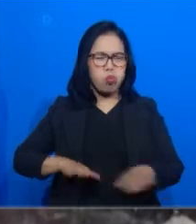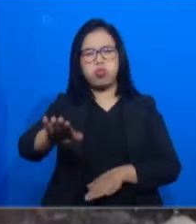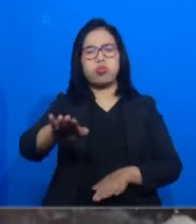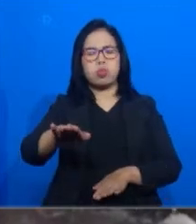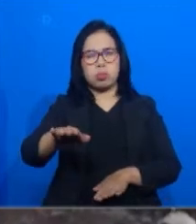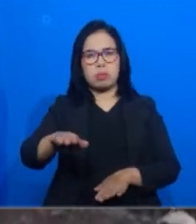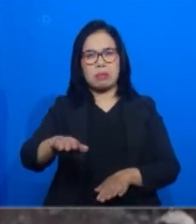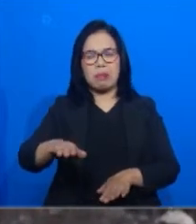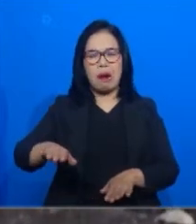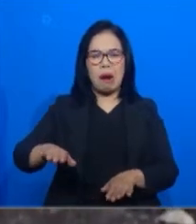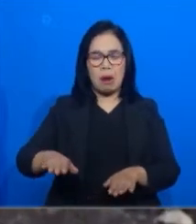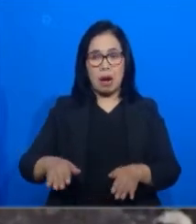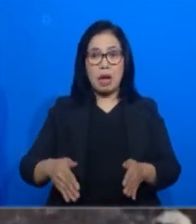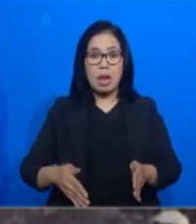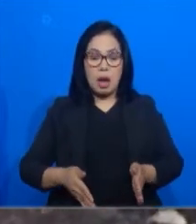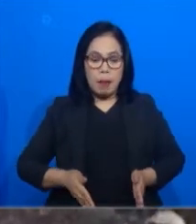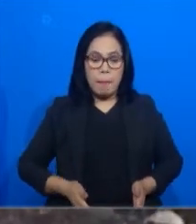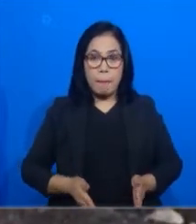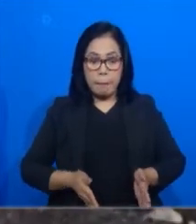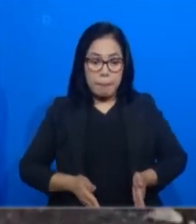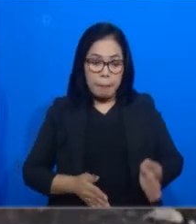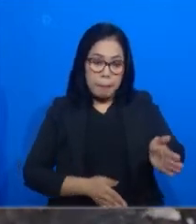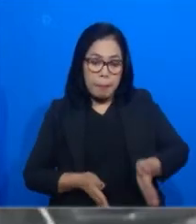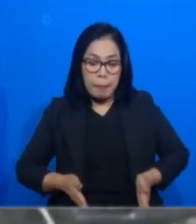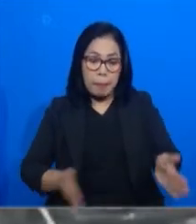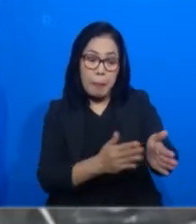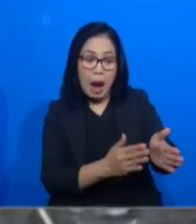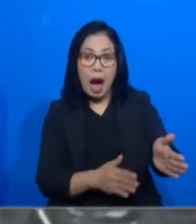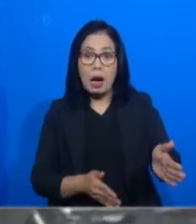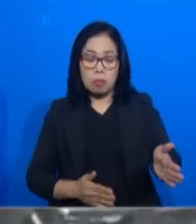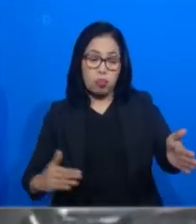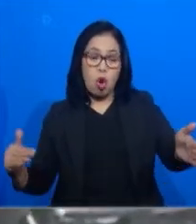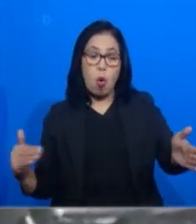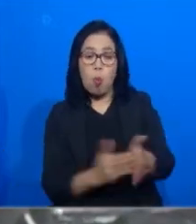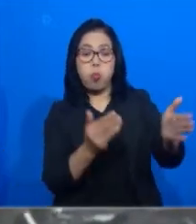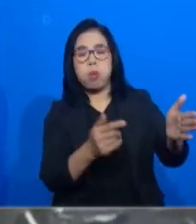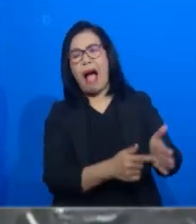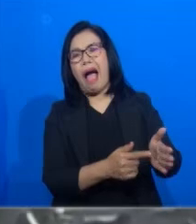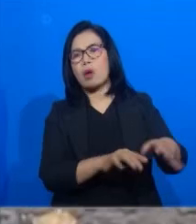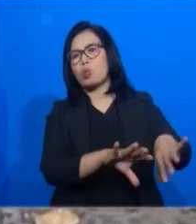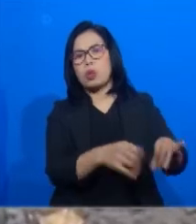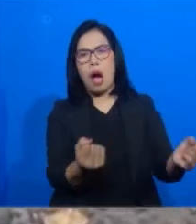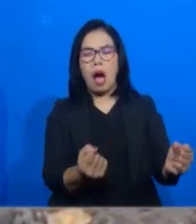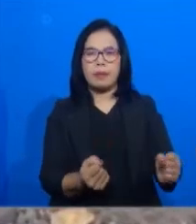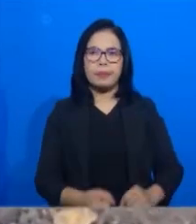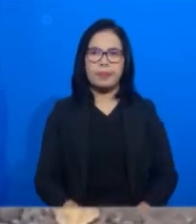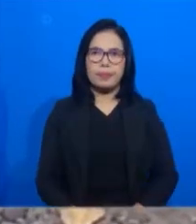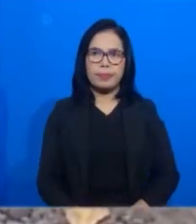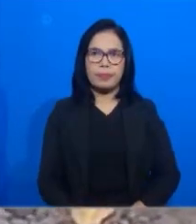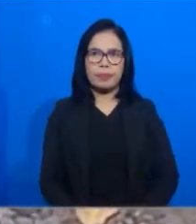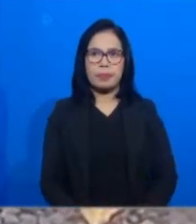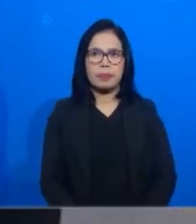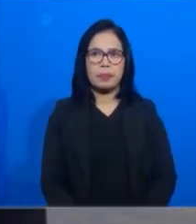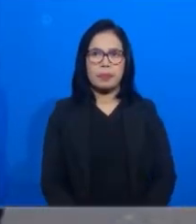kiri dan menabrak pagar rumah warga. Kendaraan pun ringsek lalu dievakuasi petugas ke Satlantas Polres